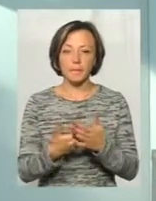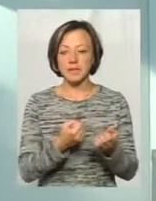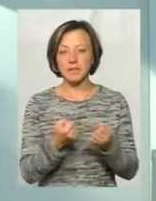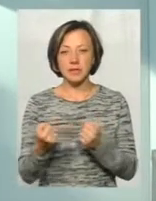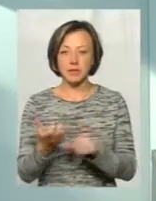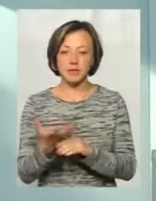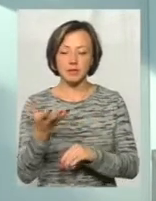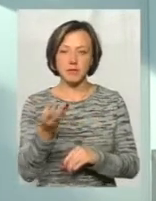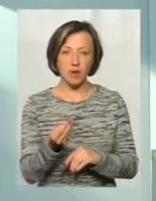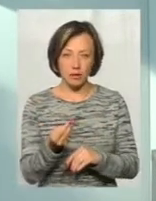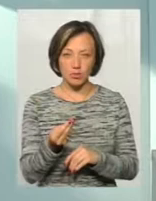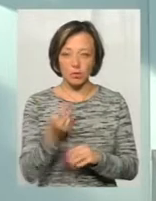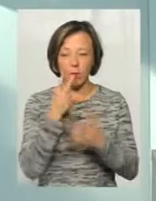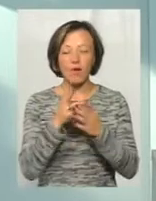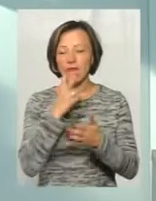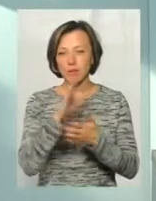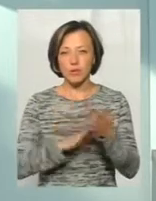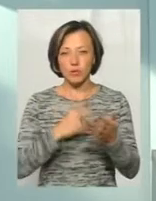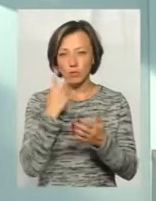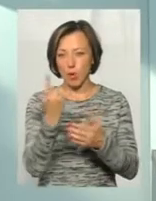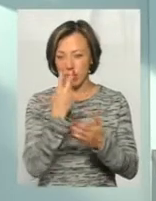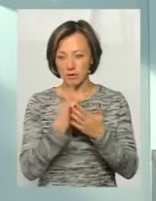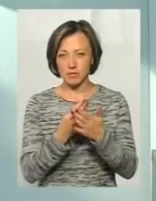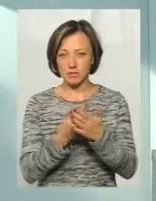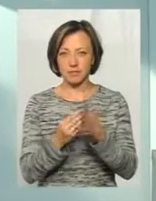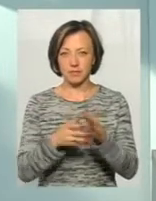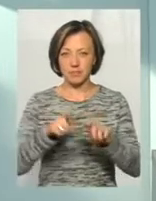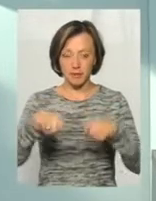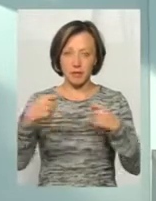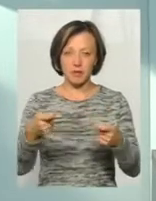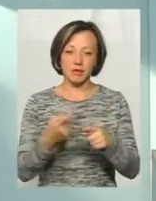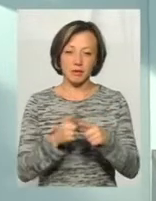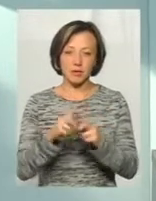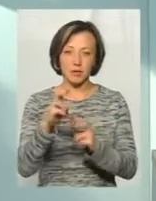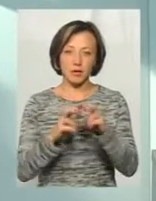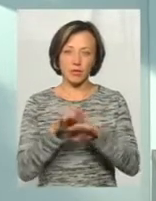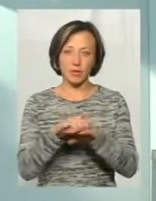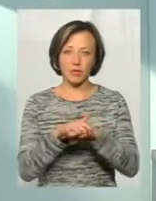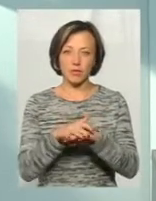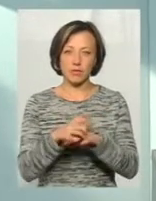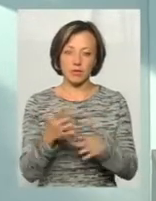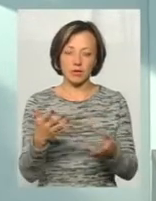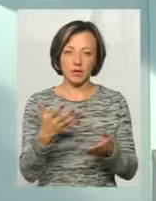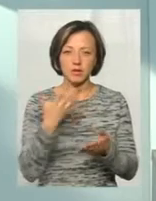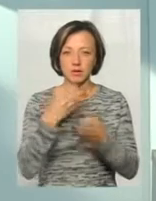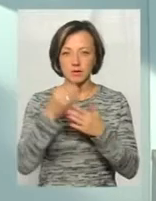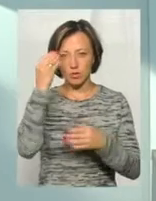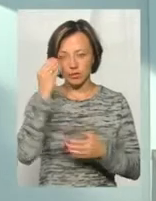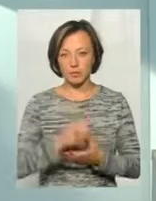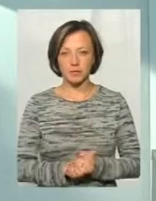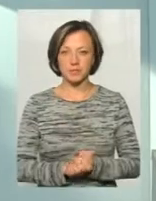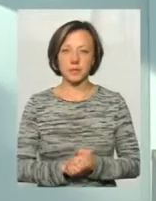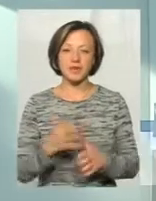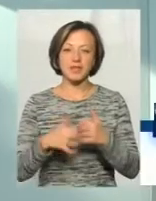затрималися із показами лічильника, тому підприємство розраховує більш за все за